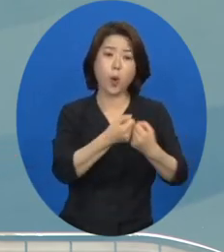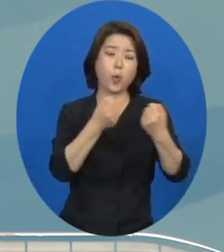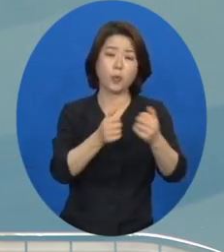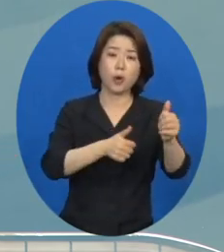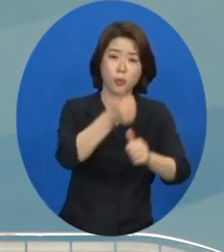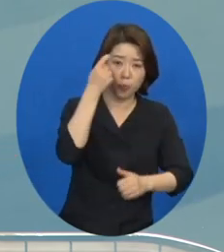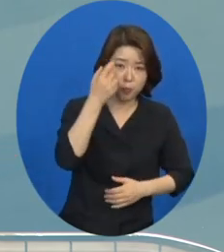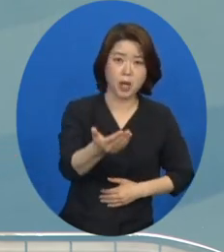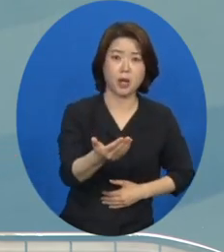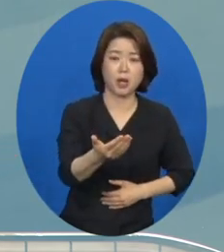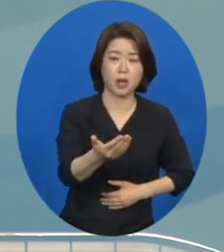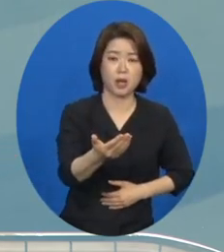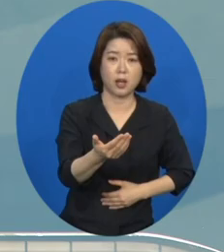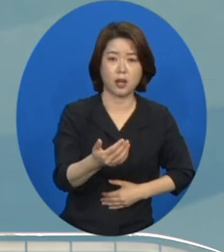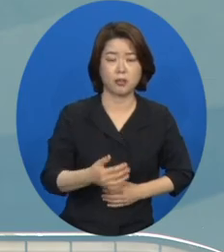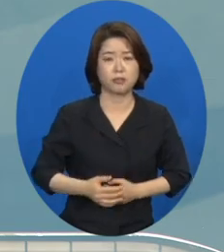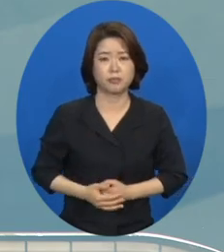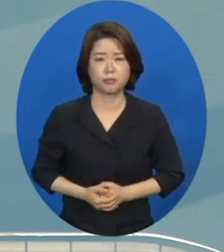이기죠?